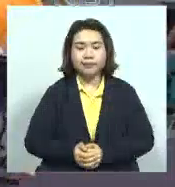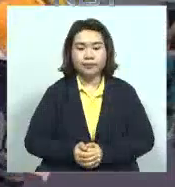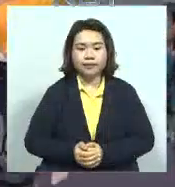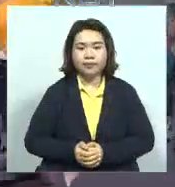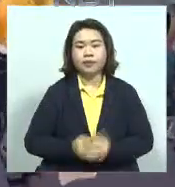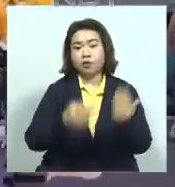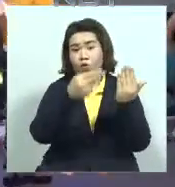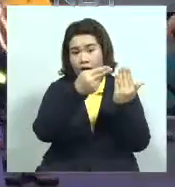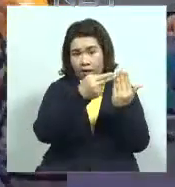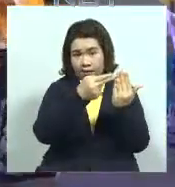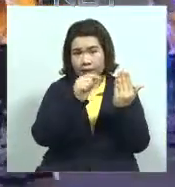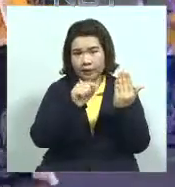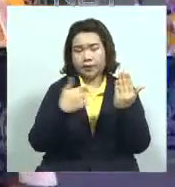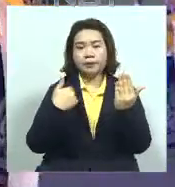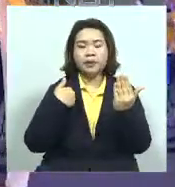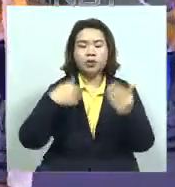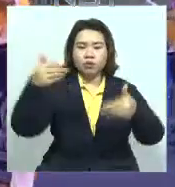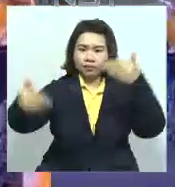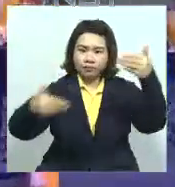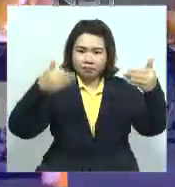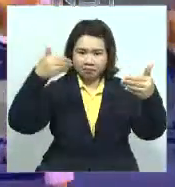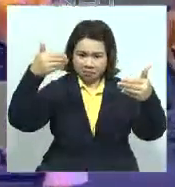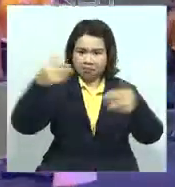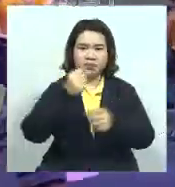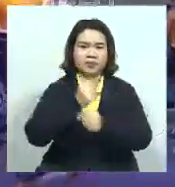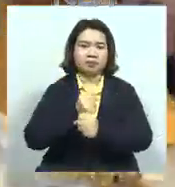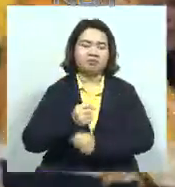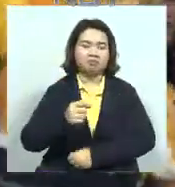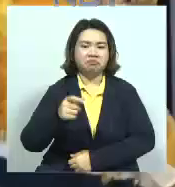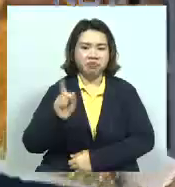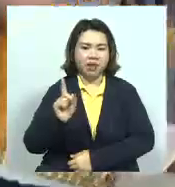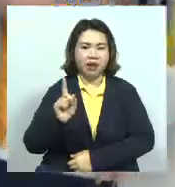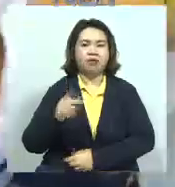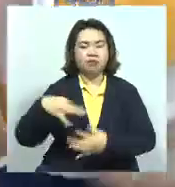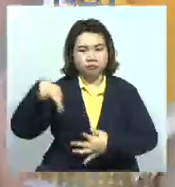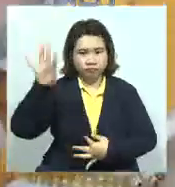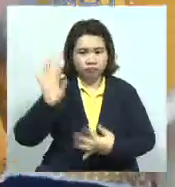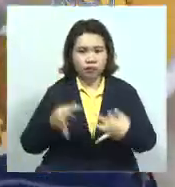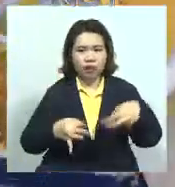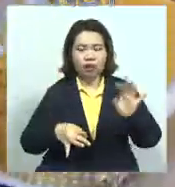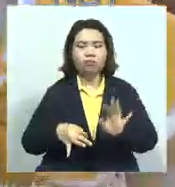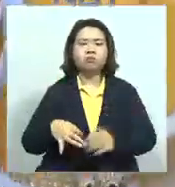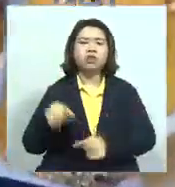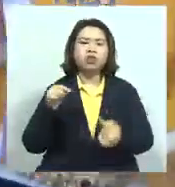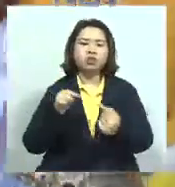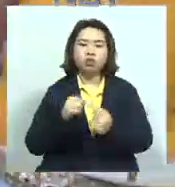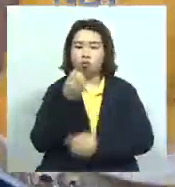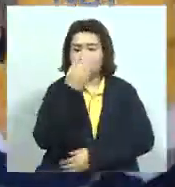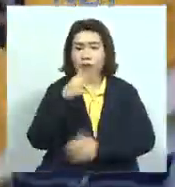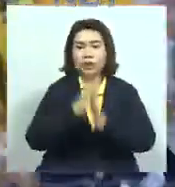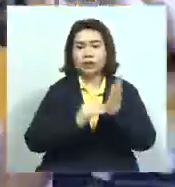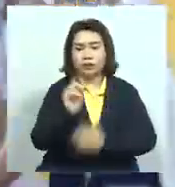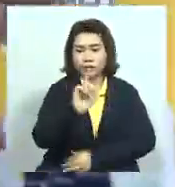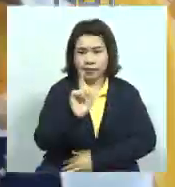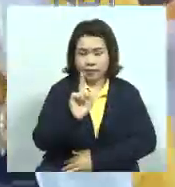ที่จังหวัดหนองคายได้มีการจัดมหรสพสมโภชอย่างยิ่งใหญ่เริ่มด้วยการแสดงฟ้อนรำดอกรวงผึ้งการแสดงถวย